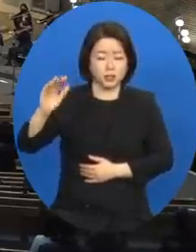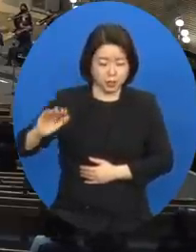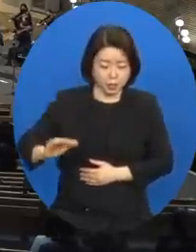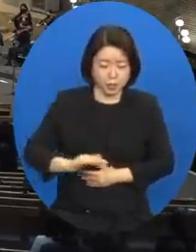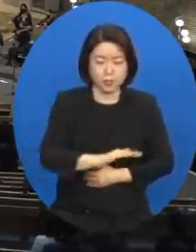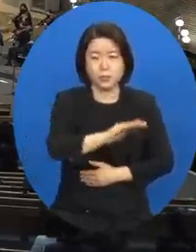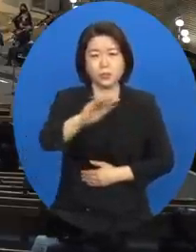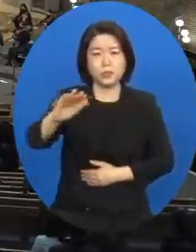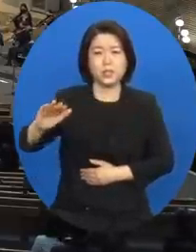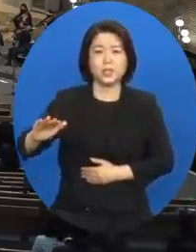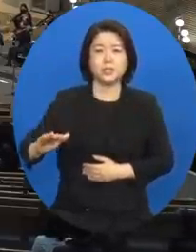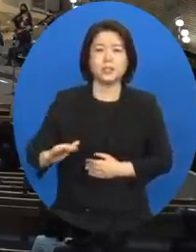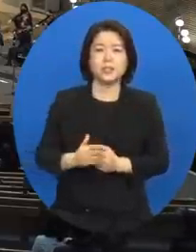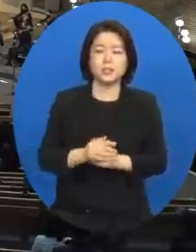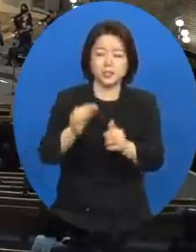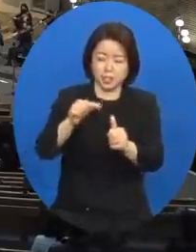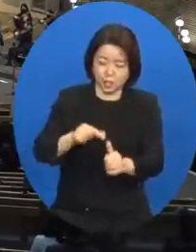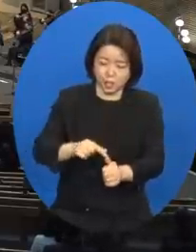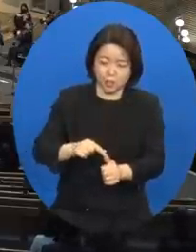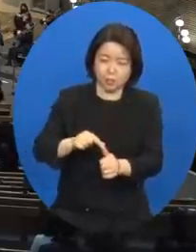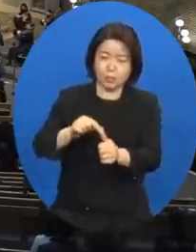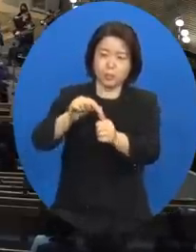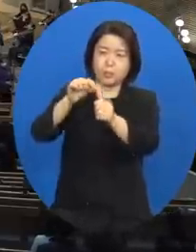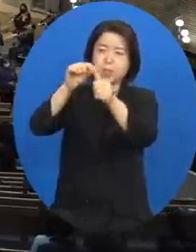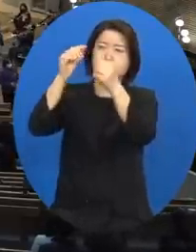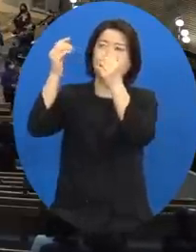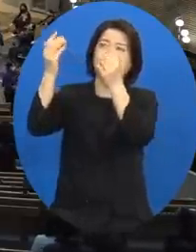인하여 우리는